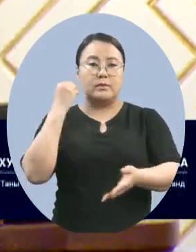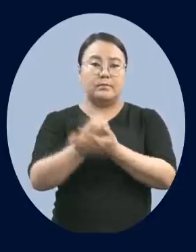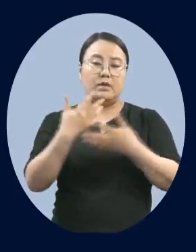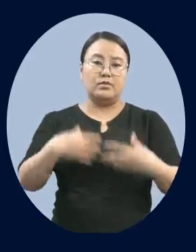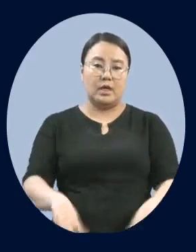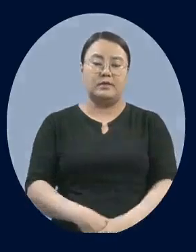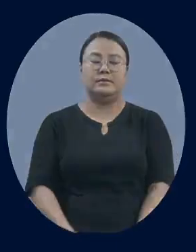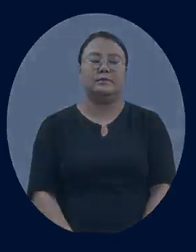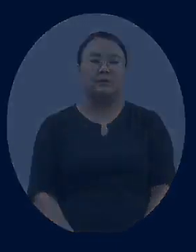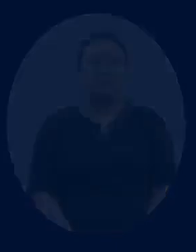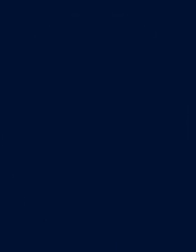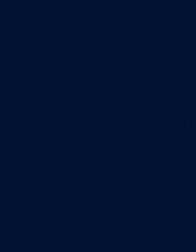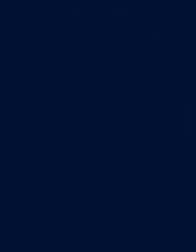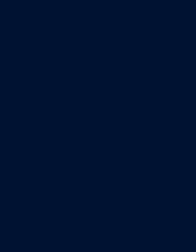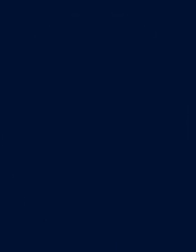баталлаа.